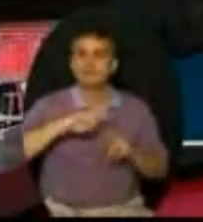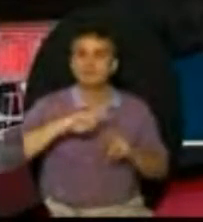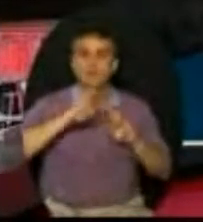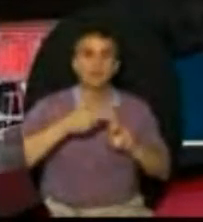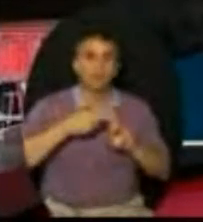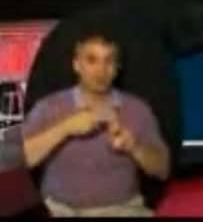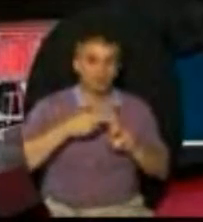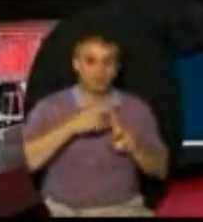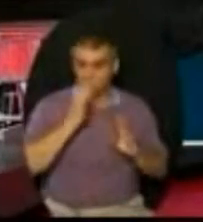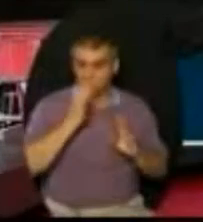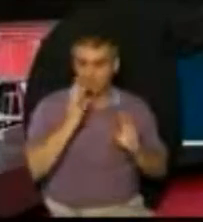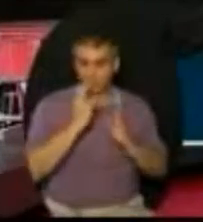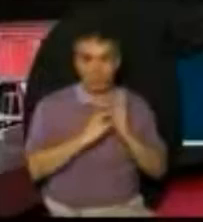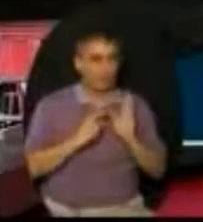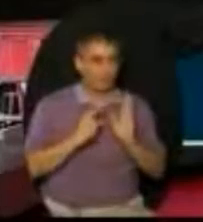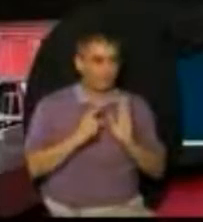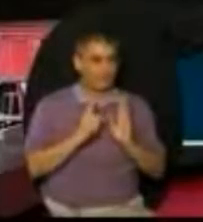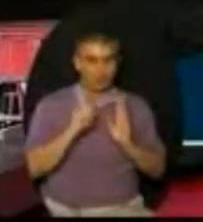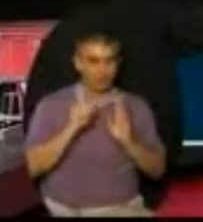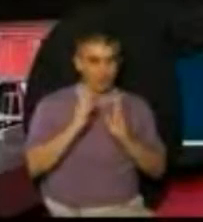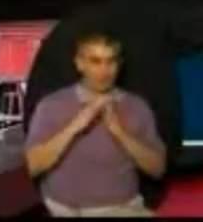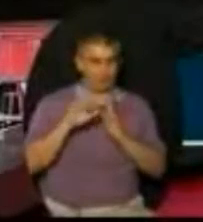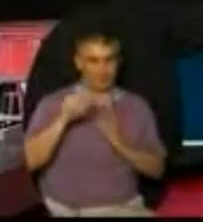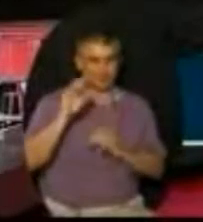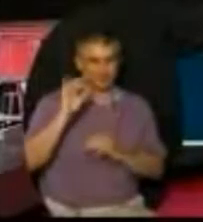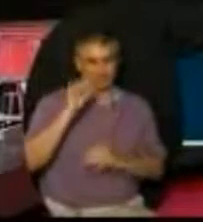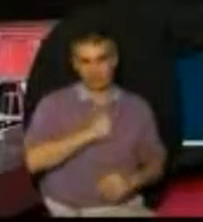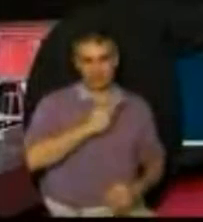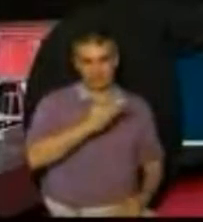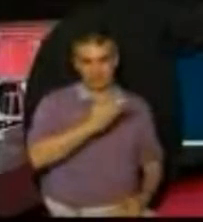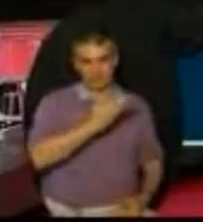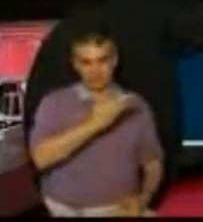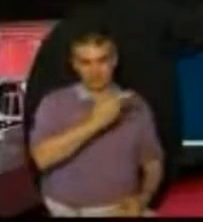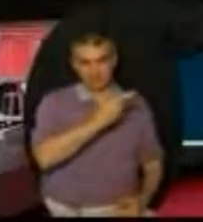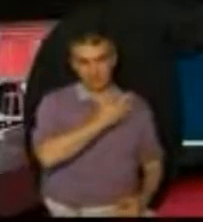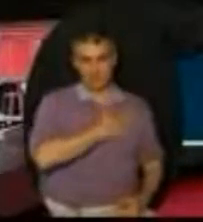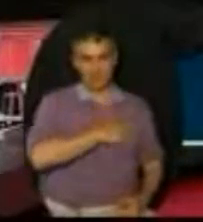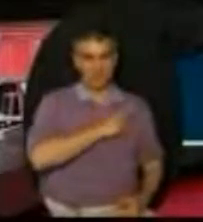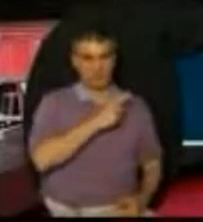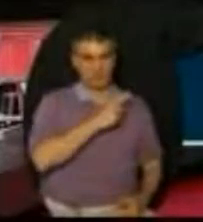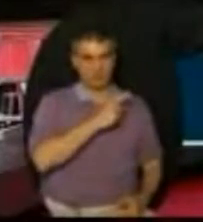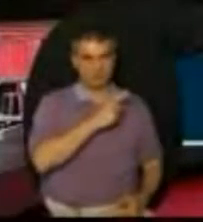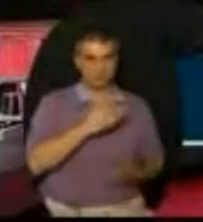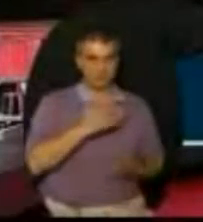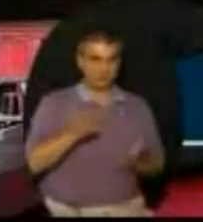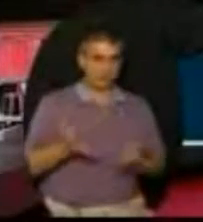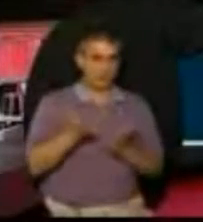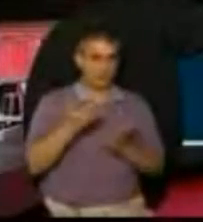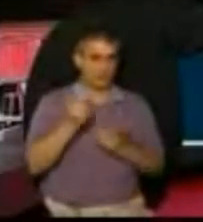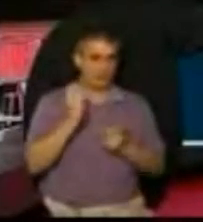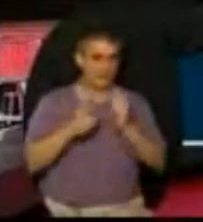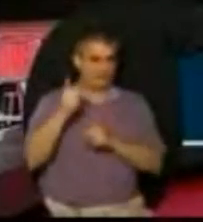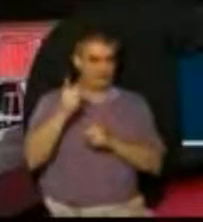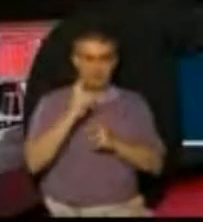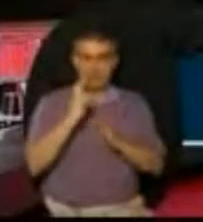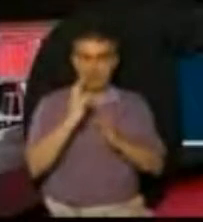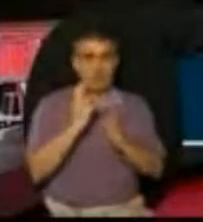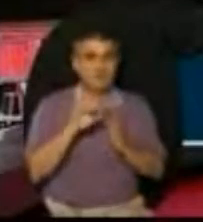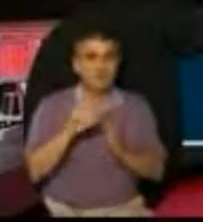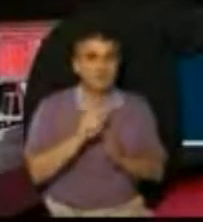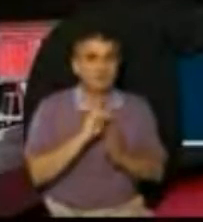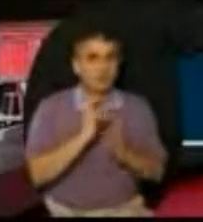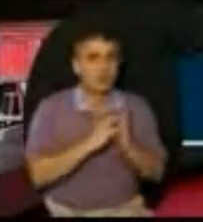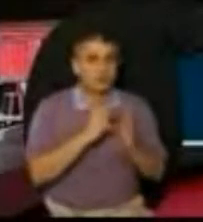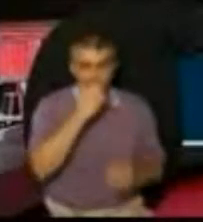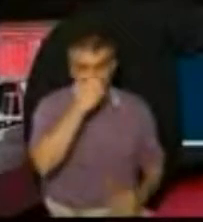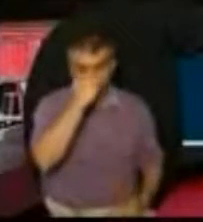העולם לגליים כמובן, לא בתי קזינו שלצערי הגברת כאן רוצה לדחוף את המאמרים, בתי קזינו לא חוקיים,